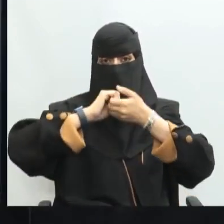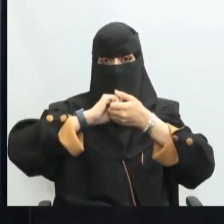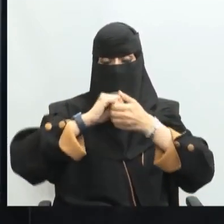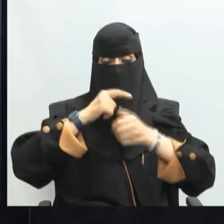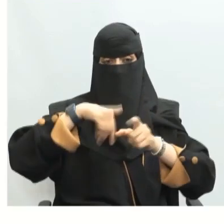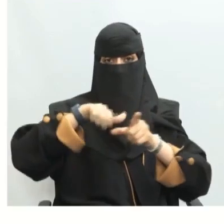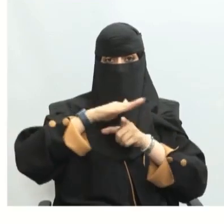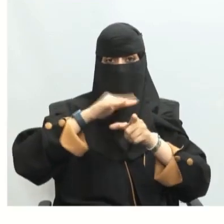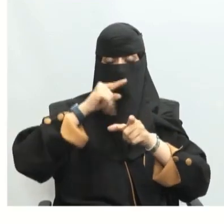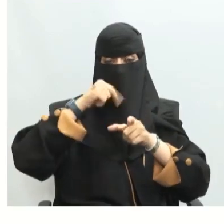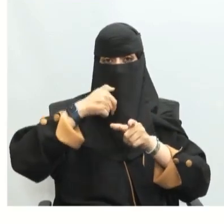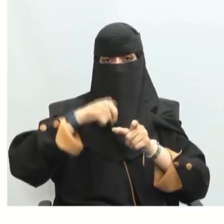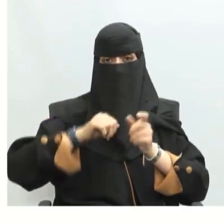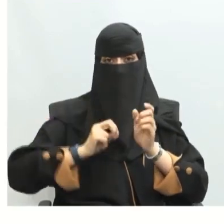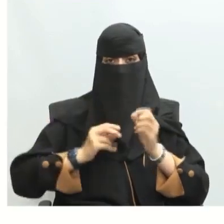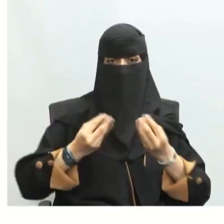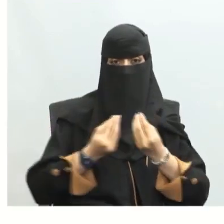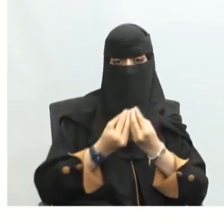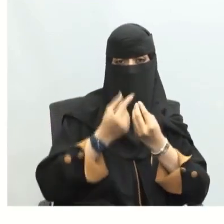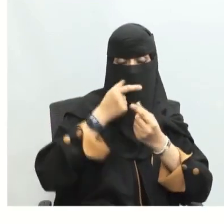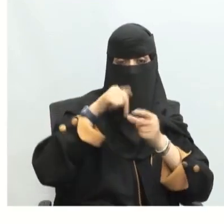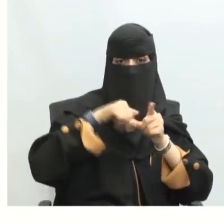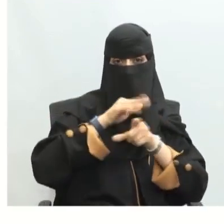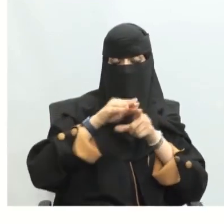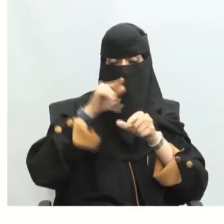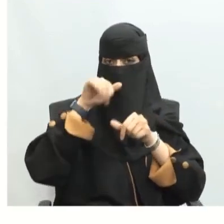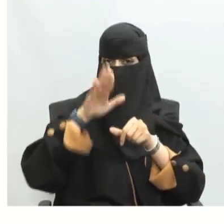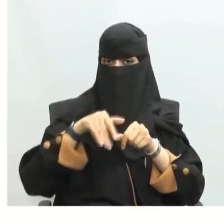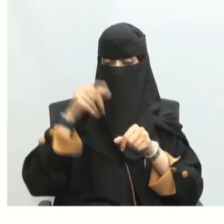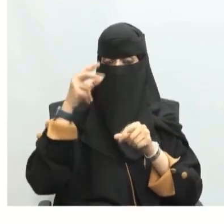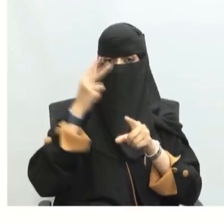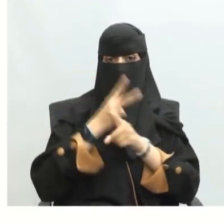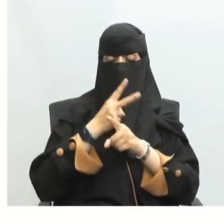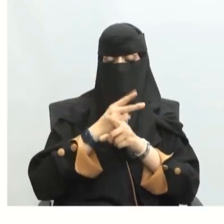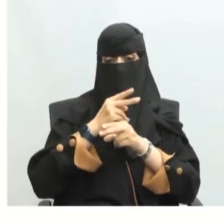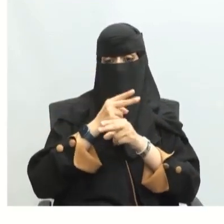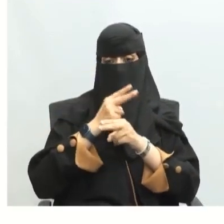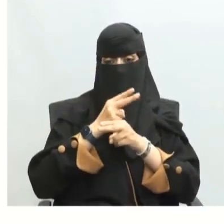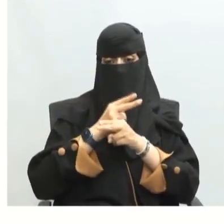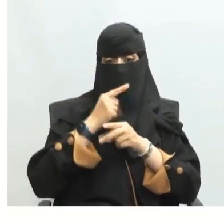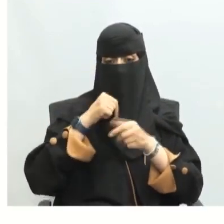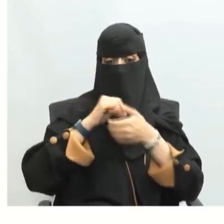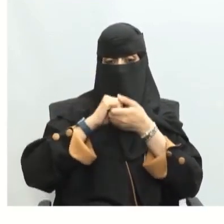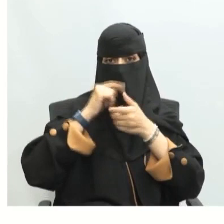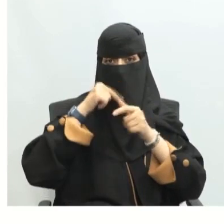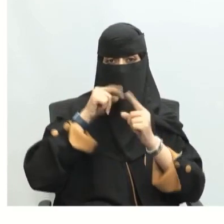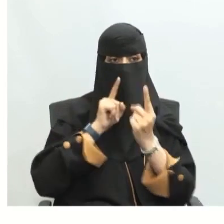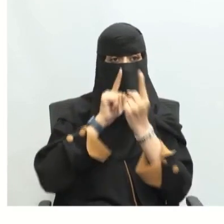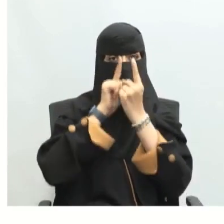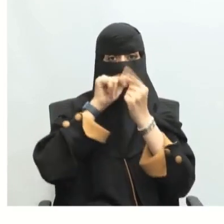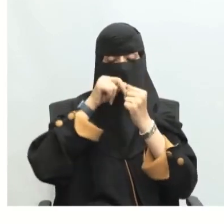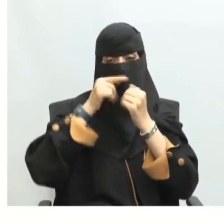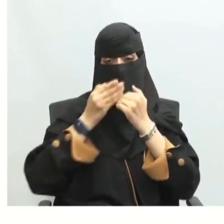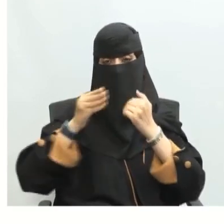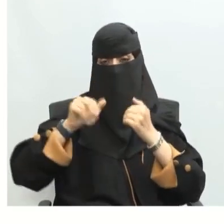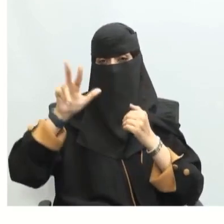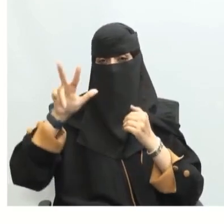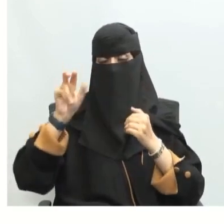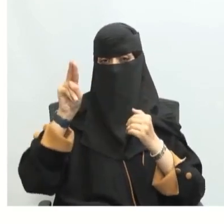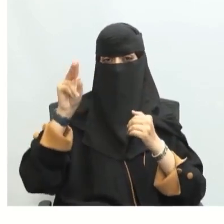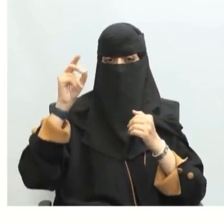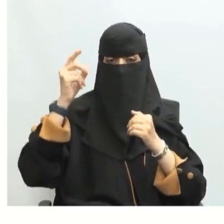والانتماء الوطني اذا هو مشروع لتعزيز التلاحم الوطني ومواجهه التطرف